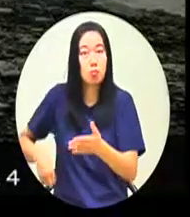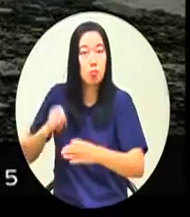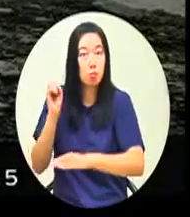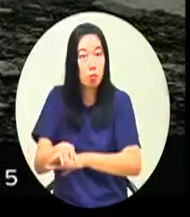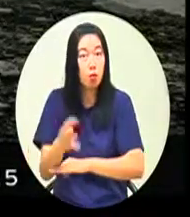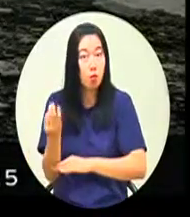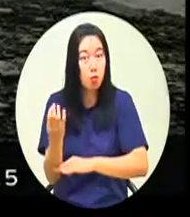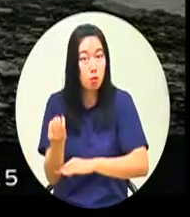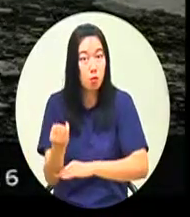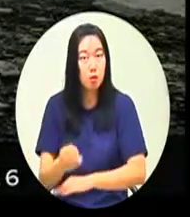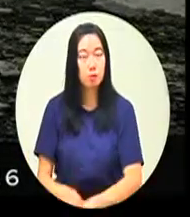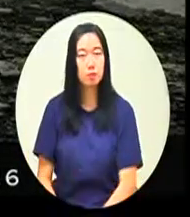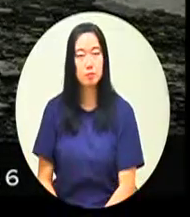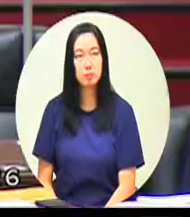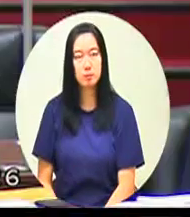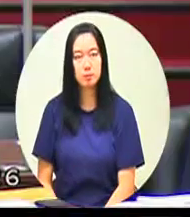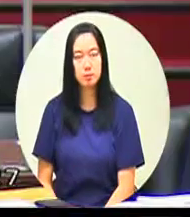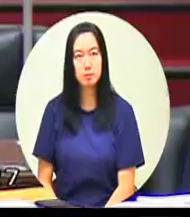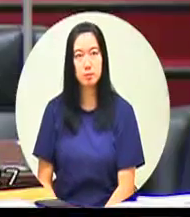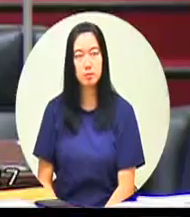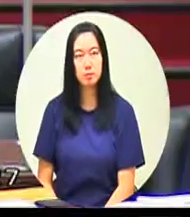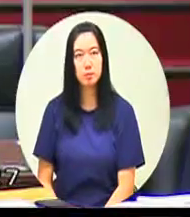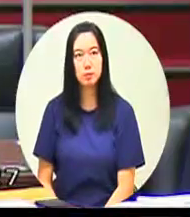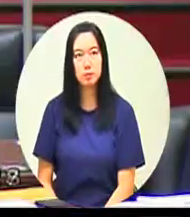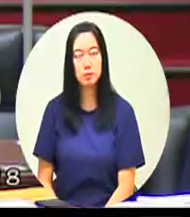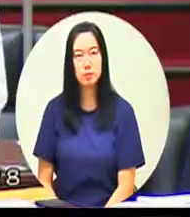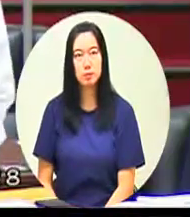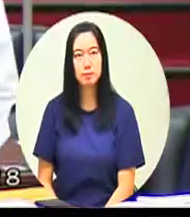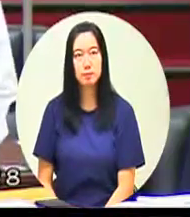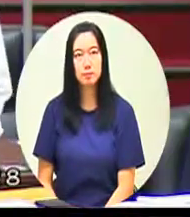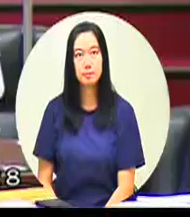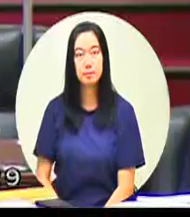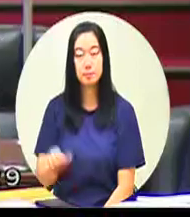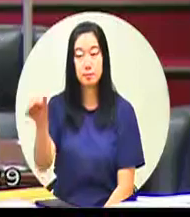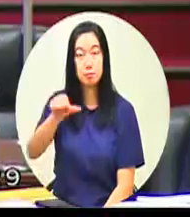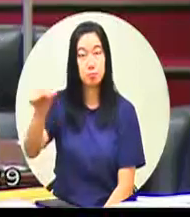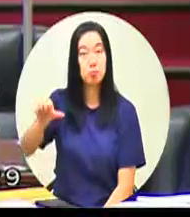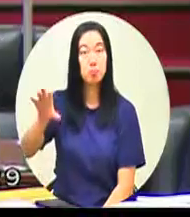答复我的，这一次的农路预算我们打编了多少？ 五千万，